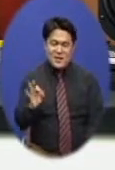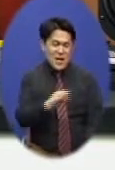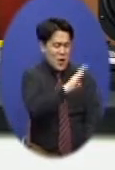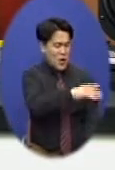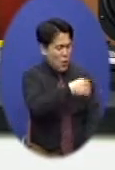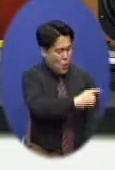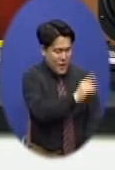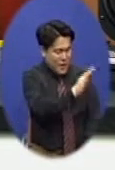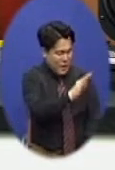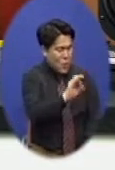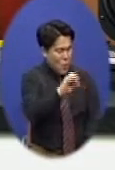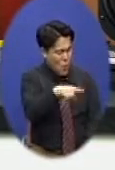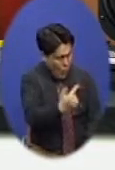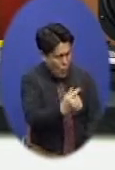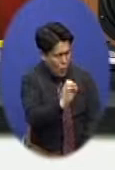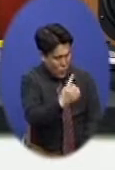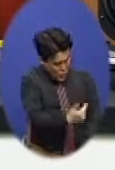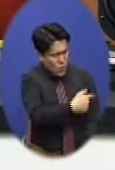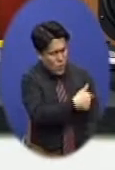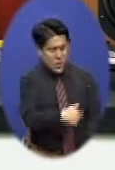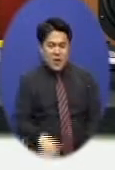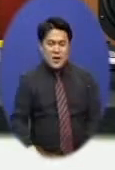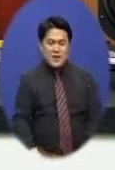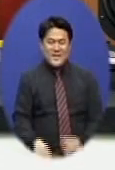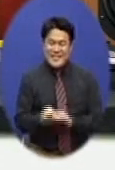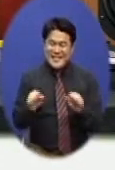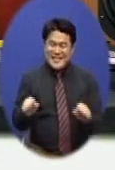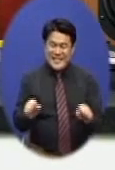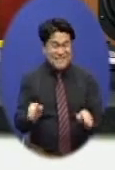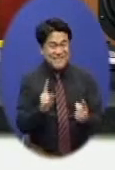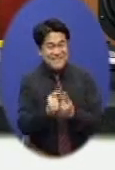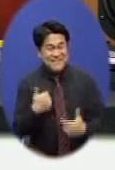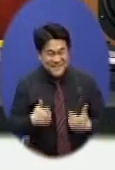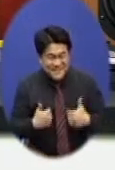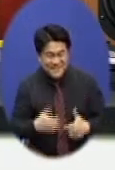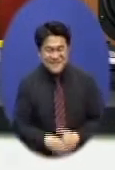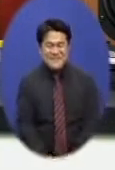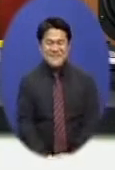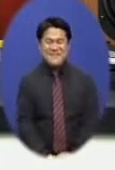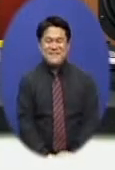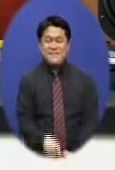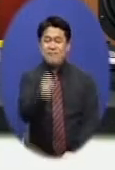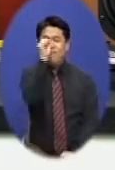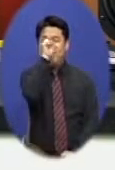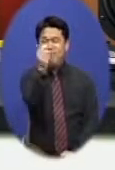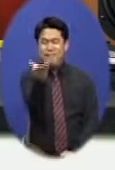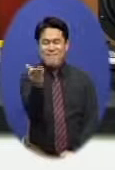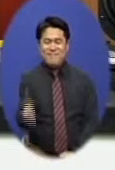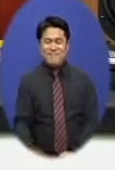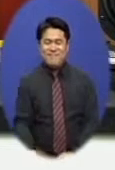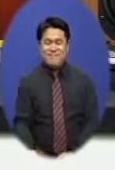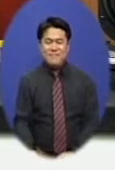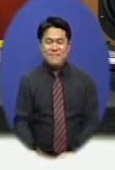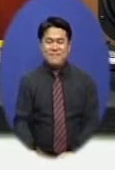인사하세요. 아니, 원희정이에요. 네, 원희 씨. 원희. 네. 네, 혜정 씨 안녕하세요. 네, 반갑습니다. 아유, 팬입니다. 아, 감사합니다. 네.